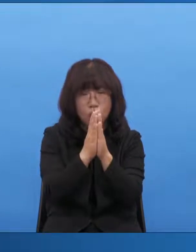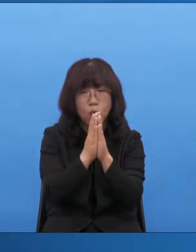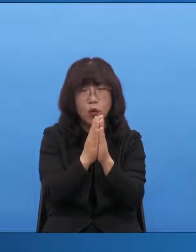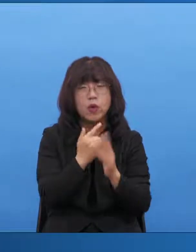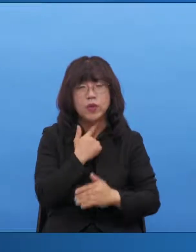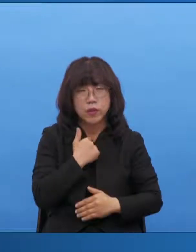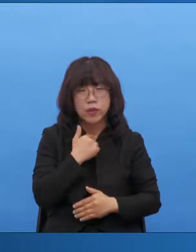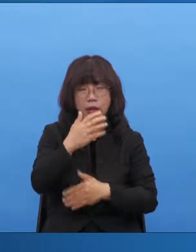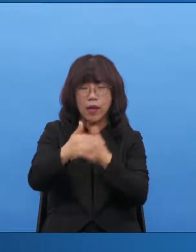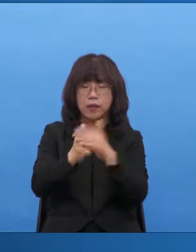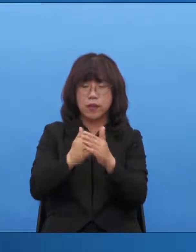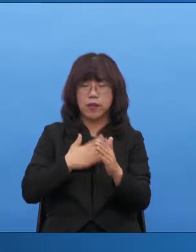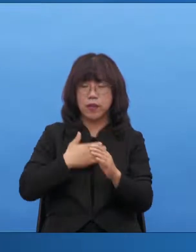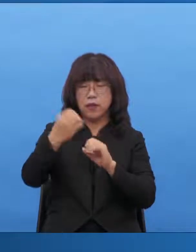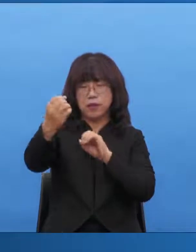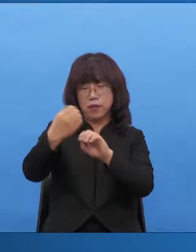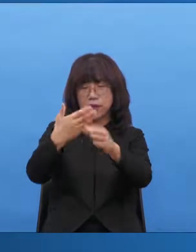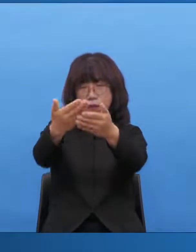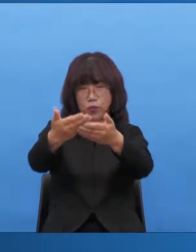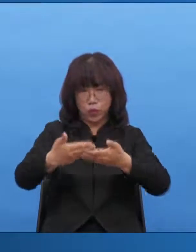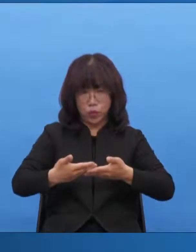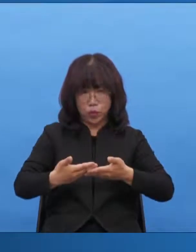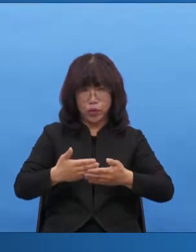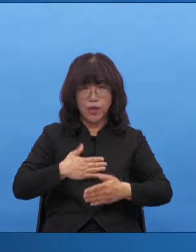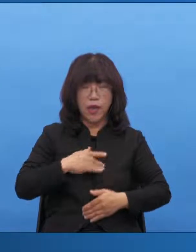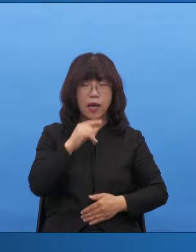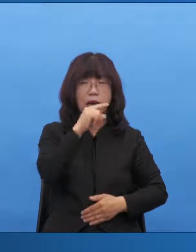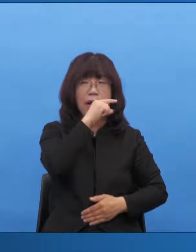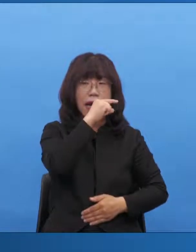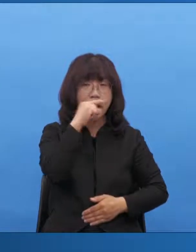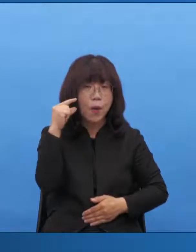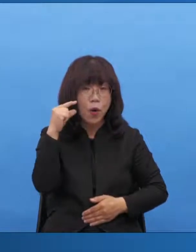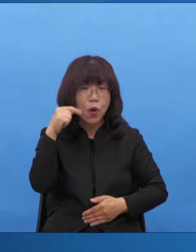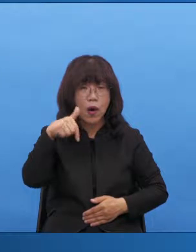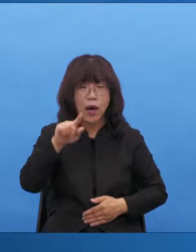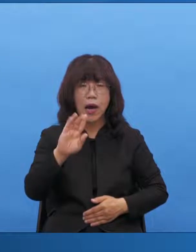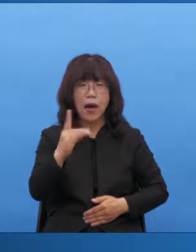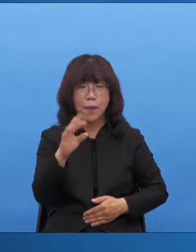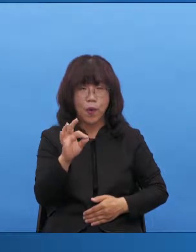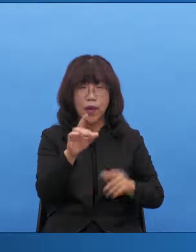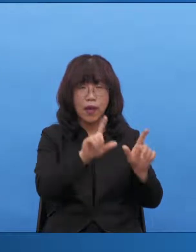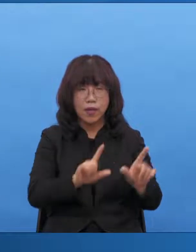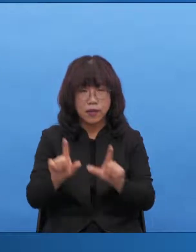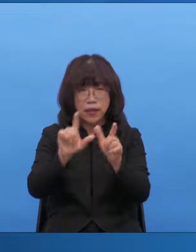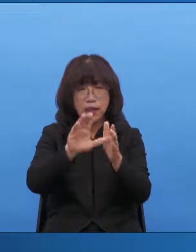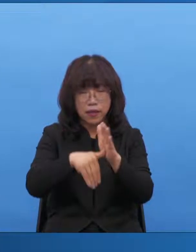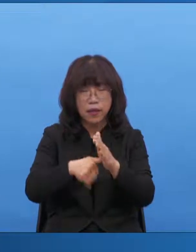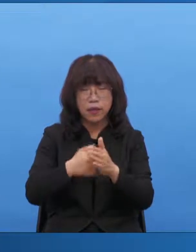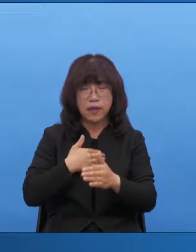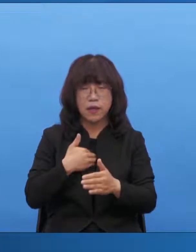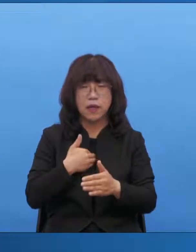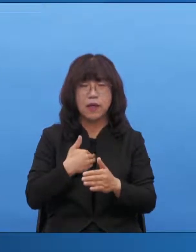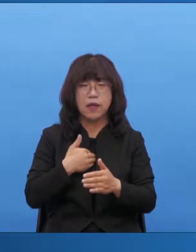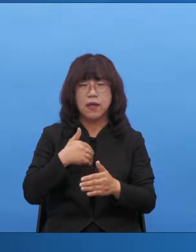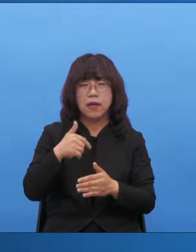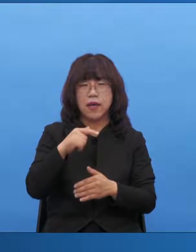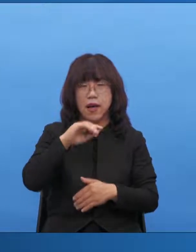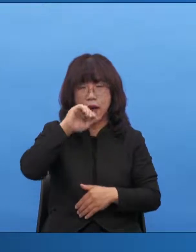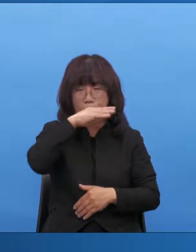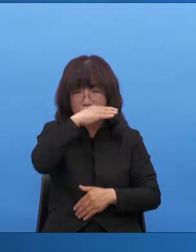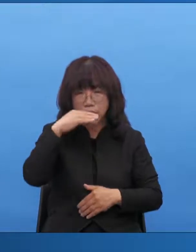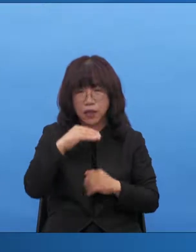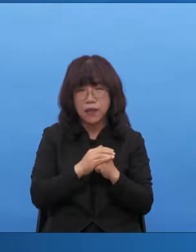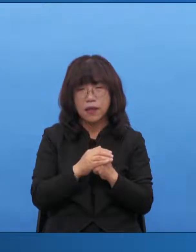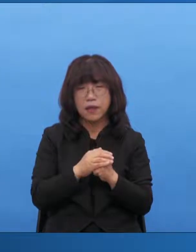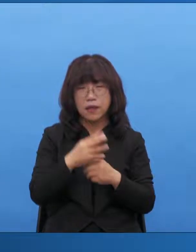Dieu m'a répondu. Je prie pour que la jeunesse gabonaise rejoigne le mouvement des remnants, que je devienne l'antenne spirituelle pour connecter